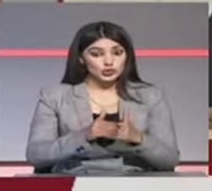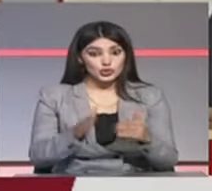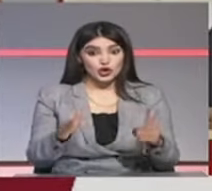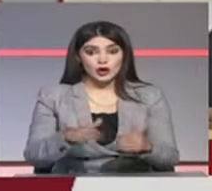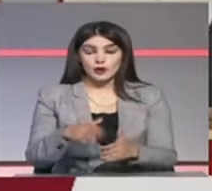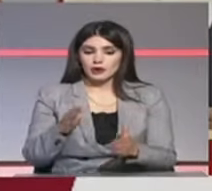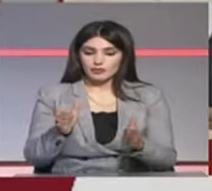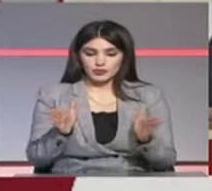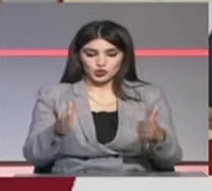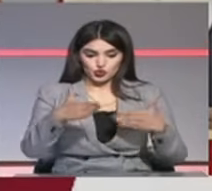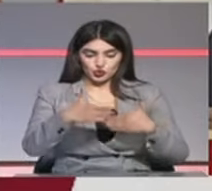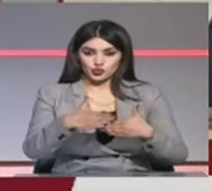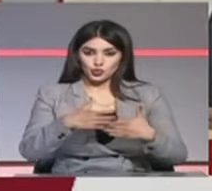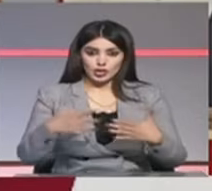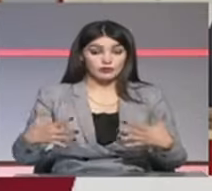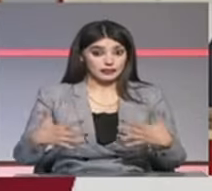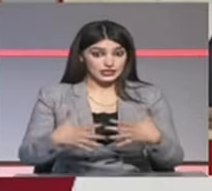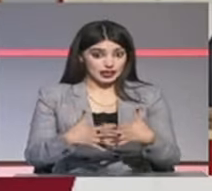الوطني